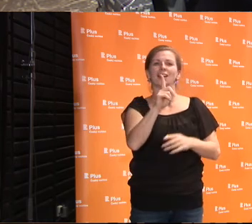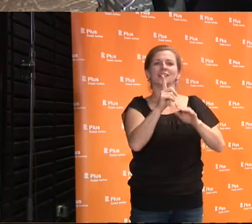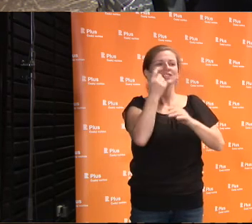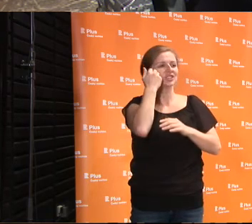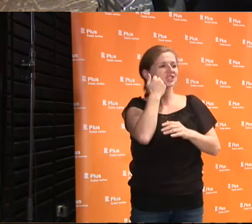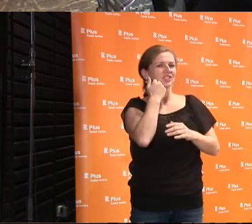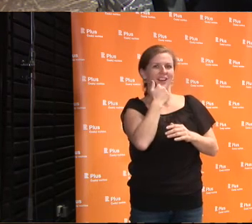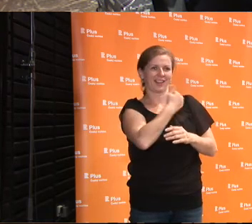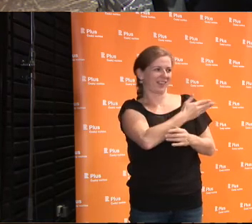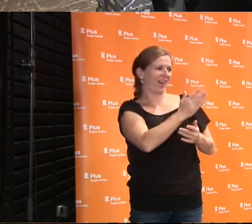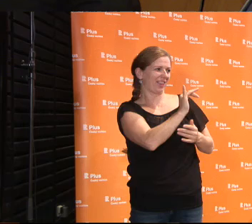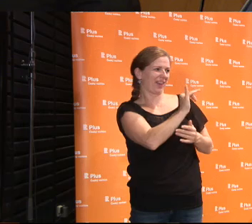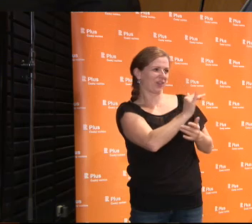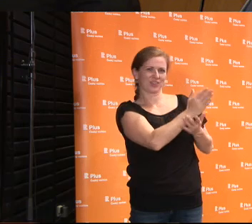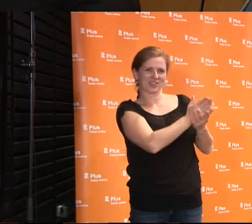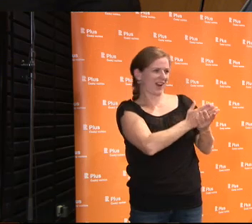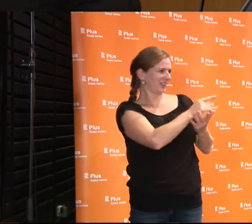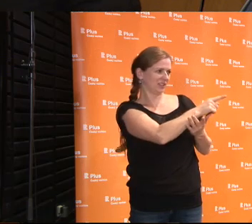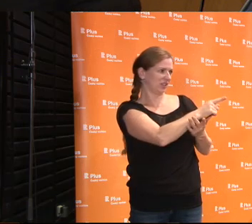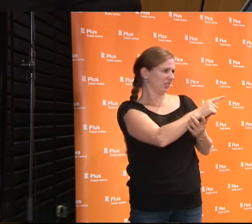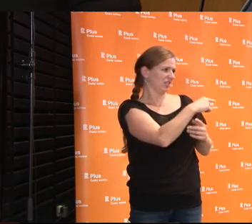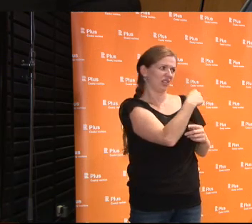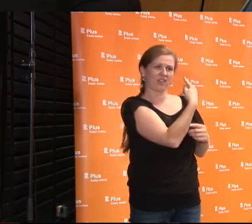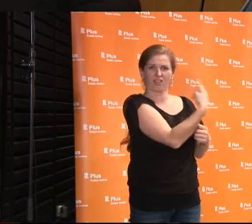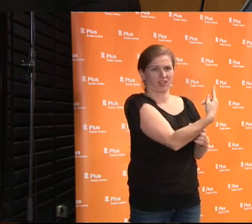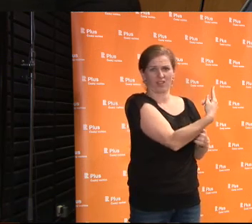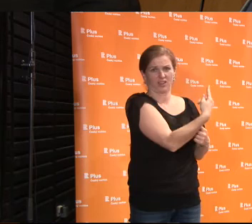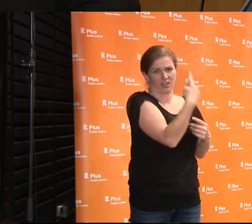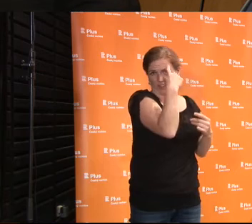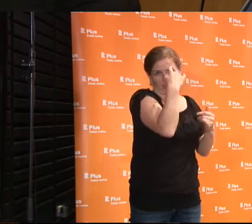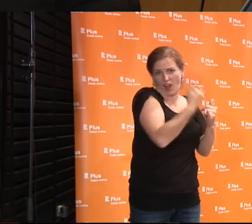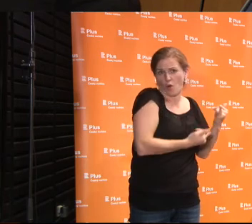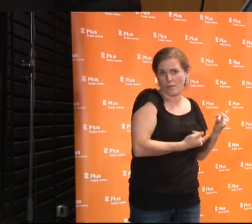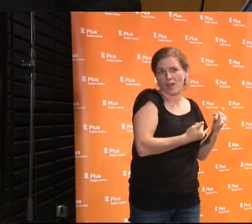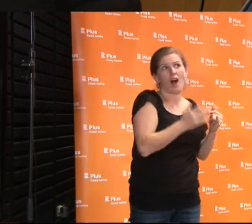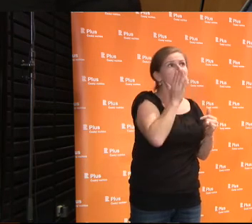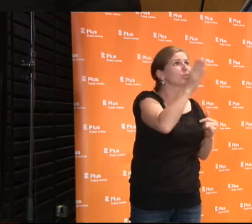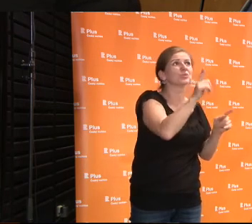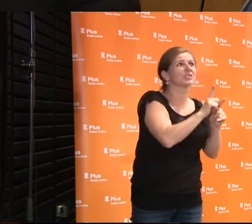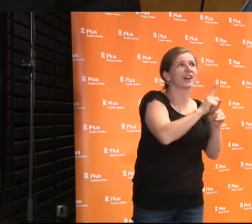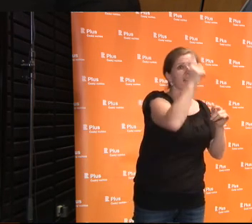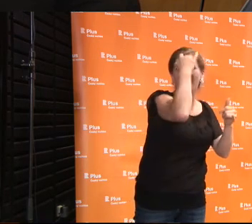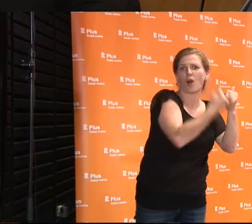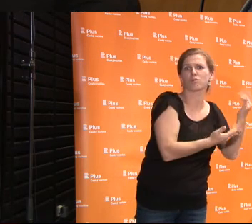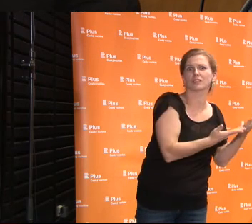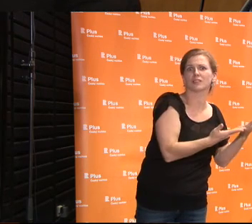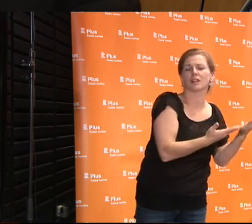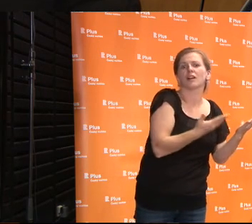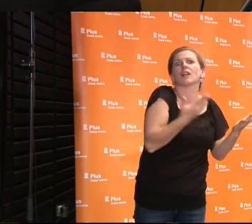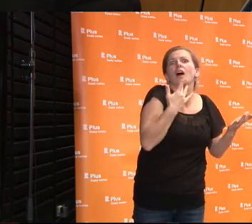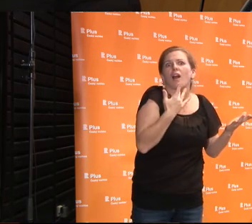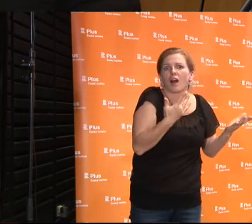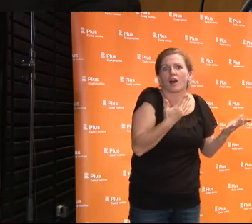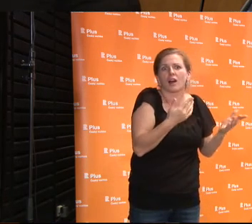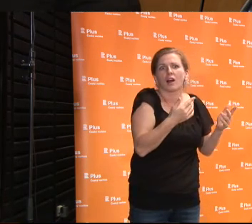možná větší než půlka, která to dneska neumí a do budoucna to třeba ani umět nebude. Čili jak se zaměřit na ty lidi, kteří už prošli třeba